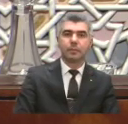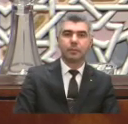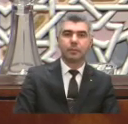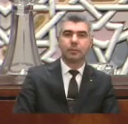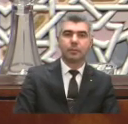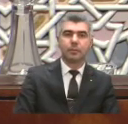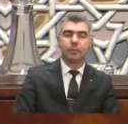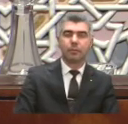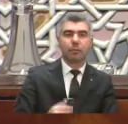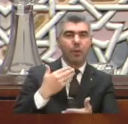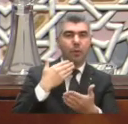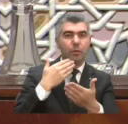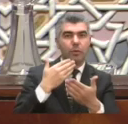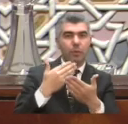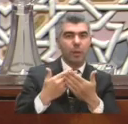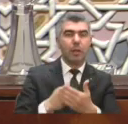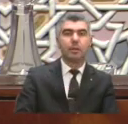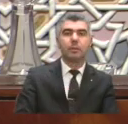شكرا